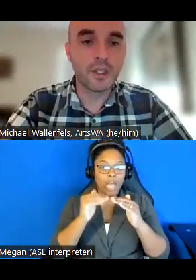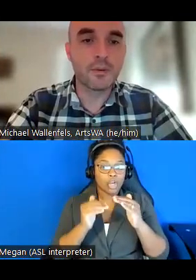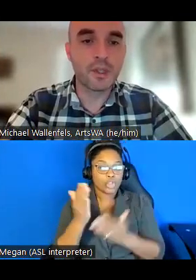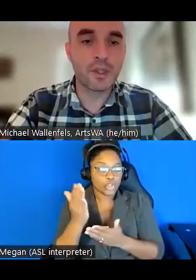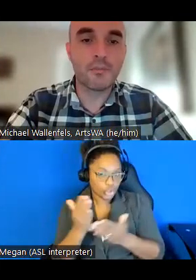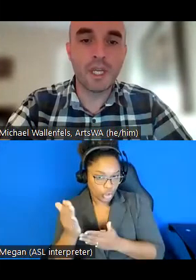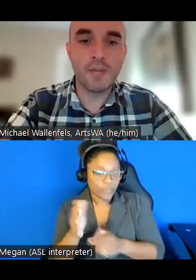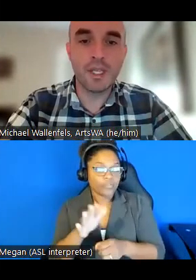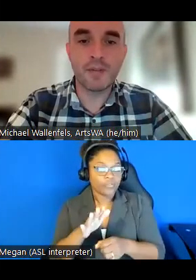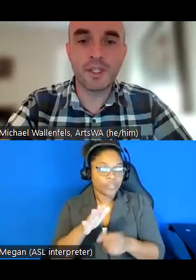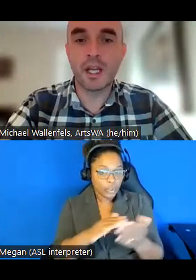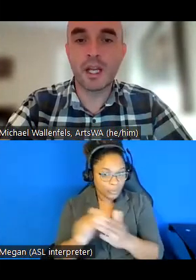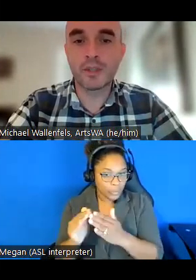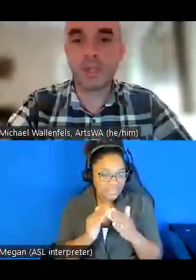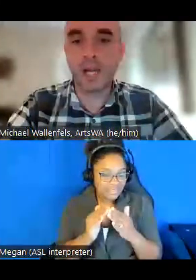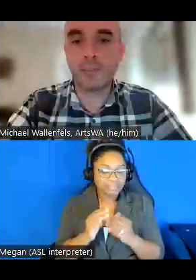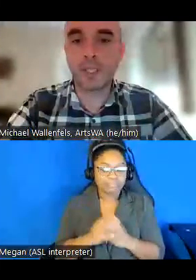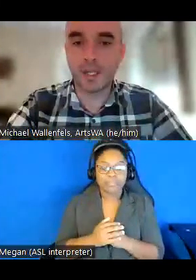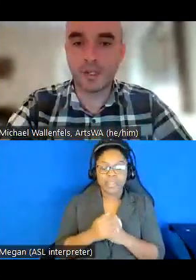서비스를 제공해야 합니다.